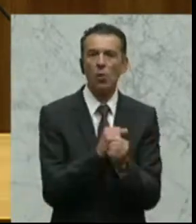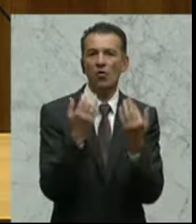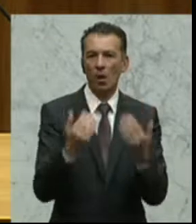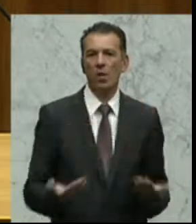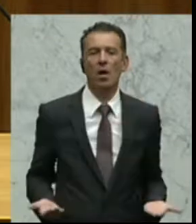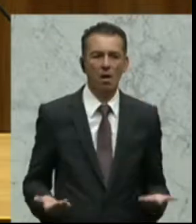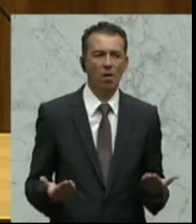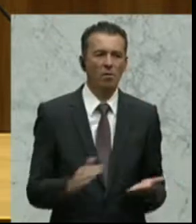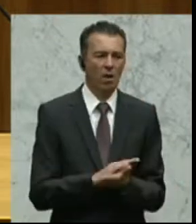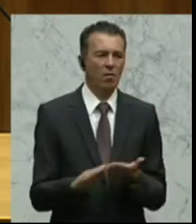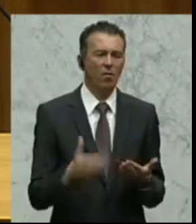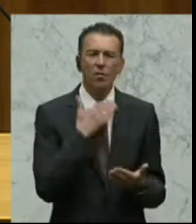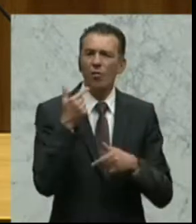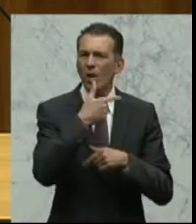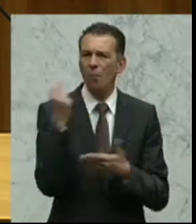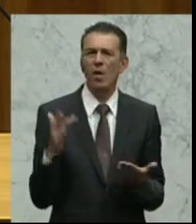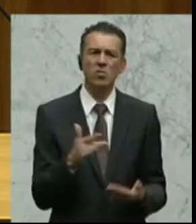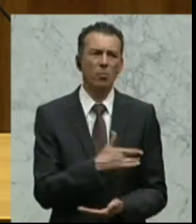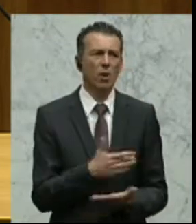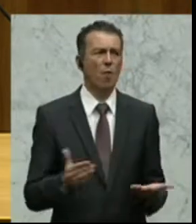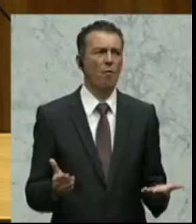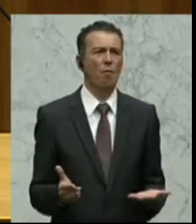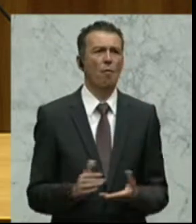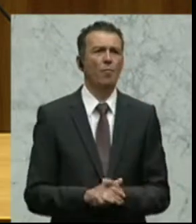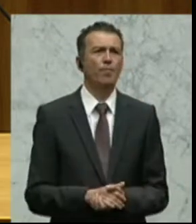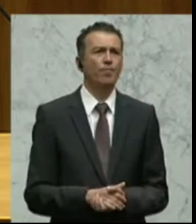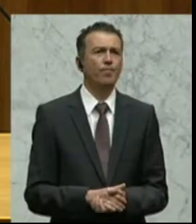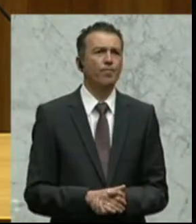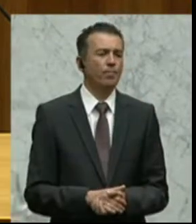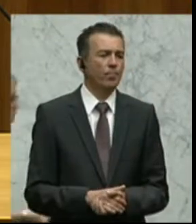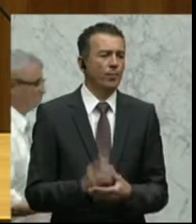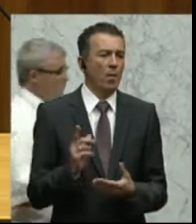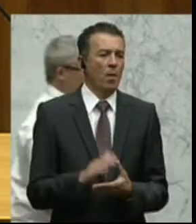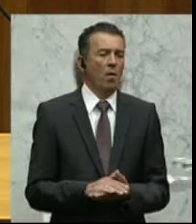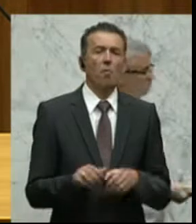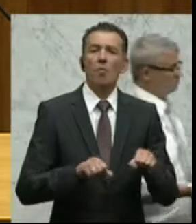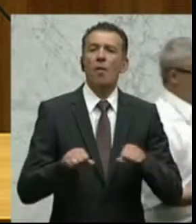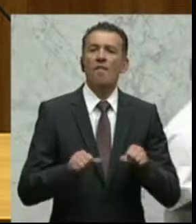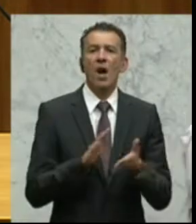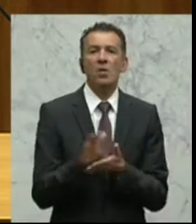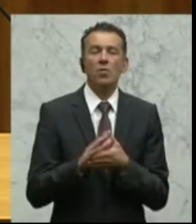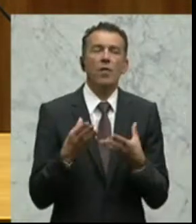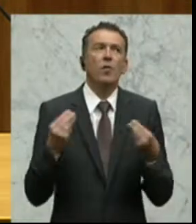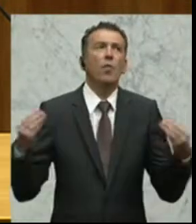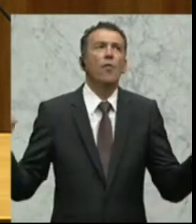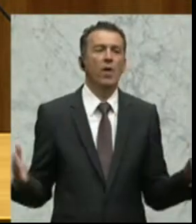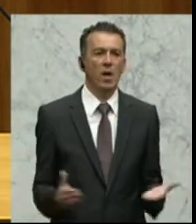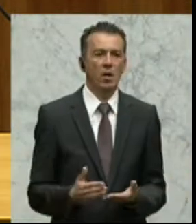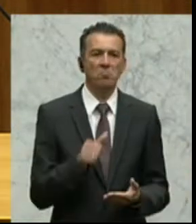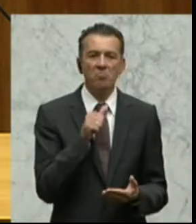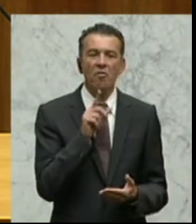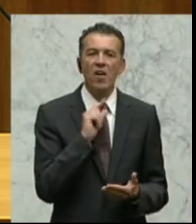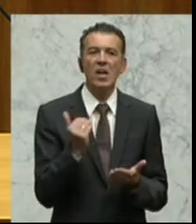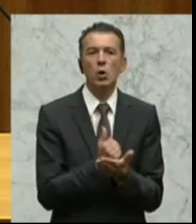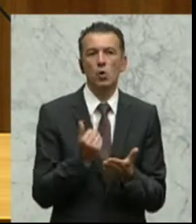so viele Menschen da davon betroffen gewesen wären schon, aber eigentlich der Verwaltungsaufwand viel zu hoch war und es nicht viel gebracht hat. Und wir